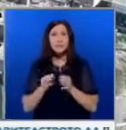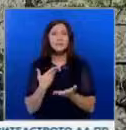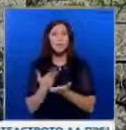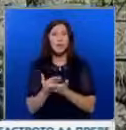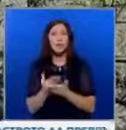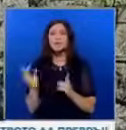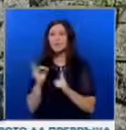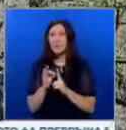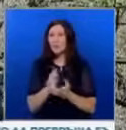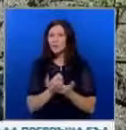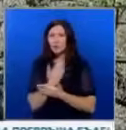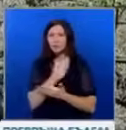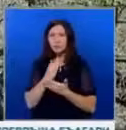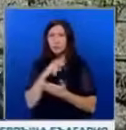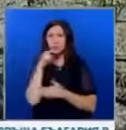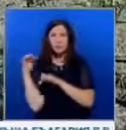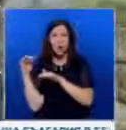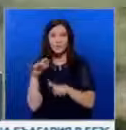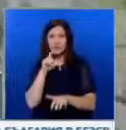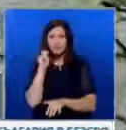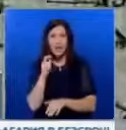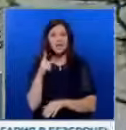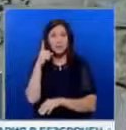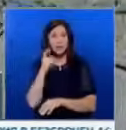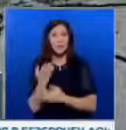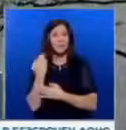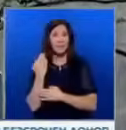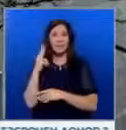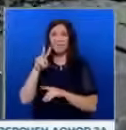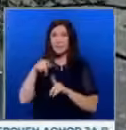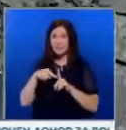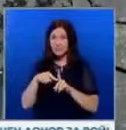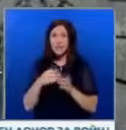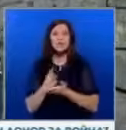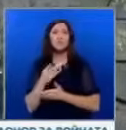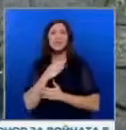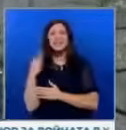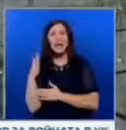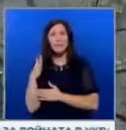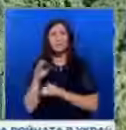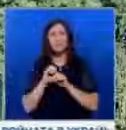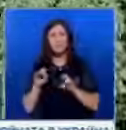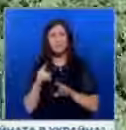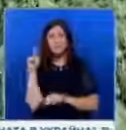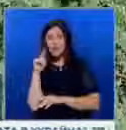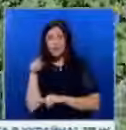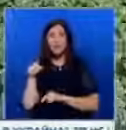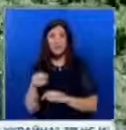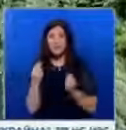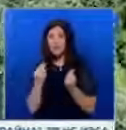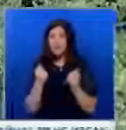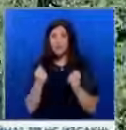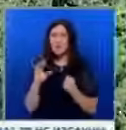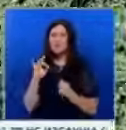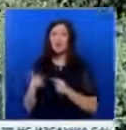от началото на последната руска офанзива в Украина, стартирала преди 2 месеца. Според западни източници, всеки ден това коства живота